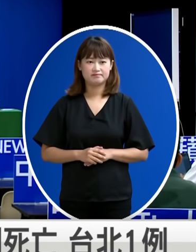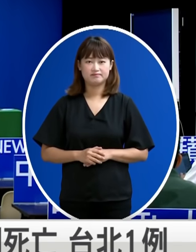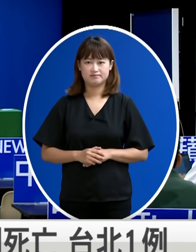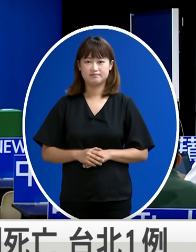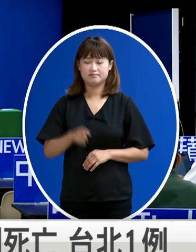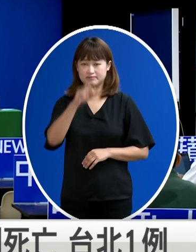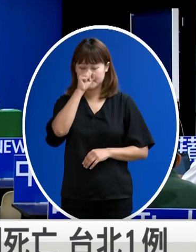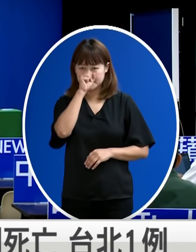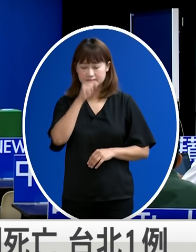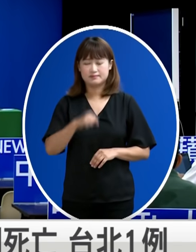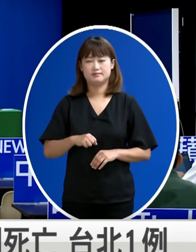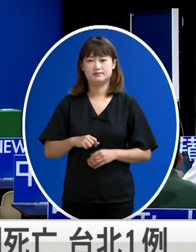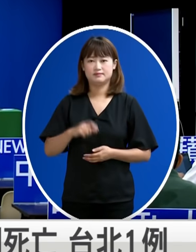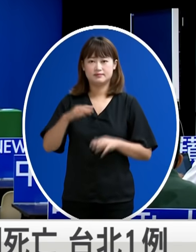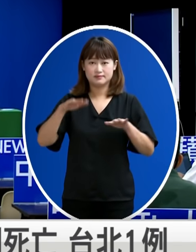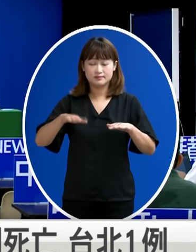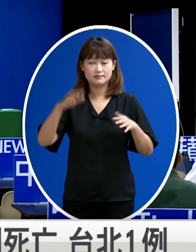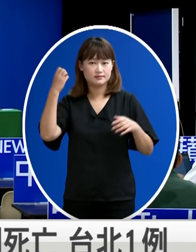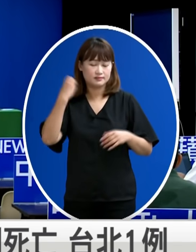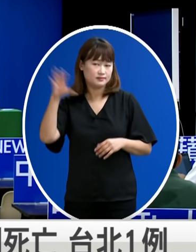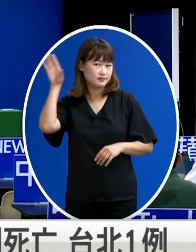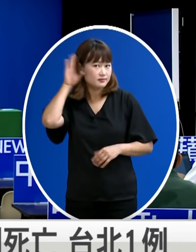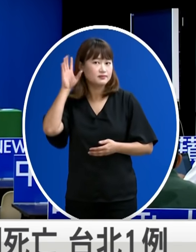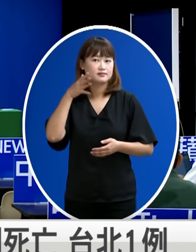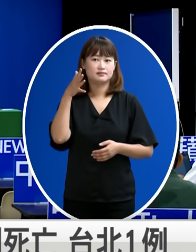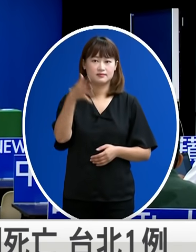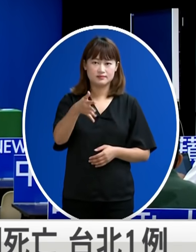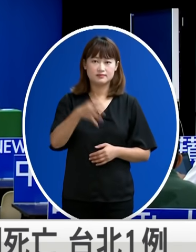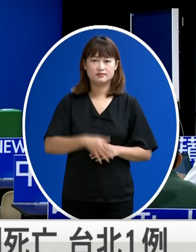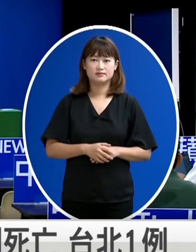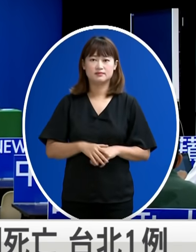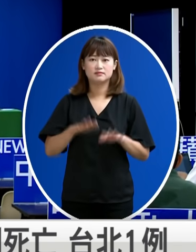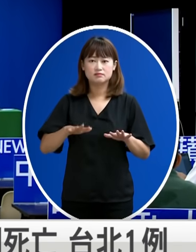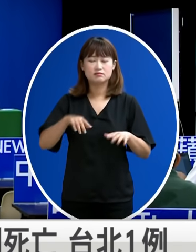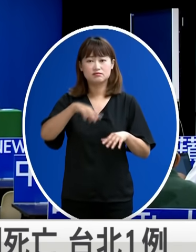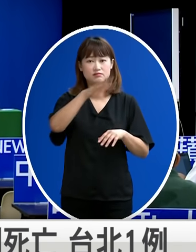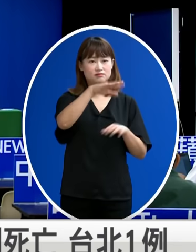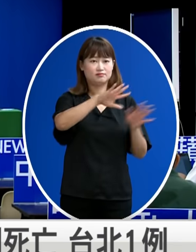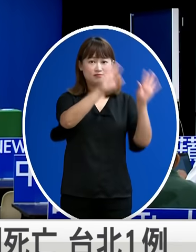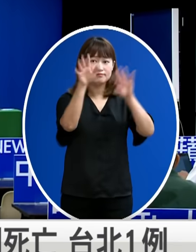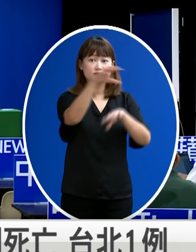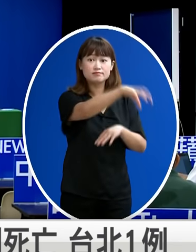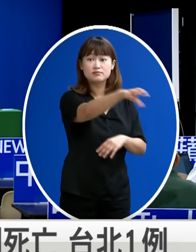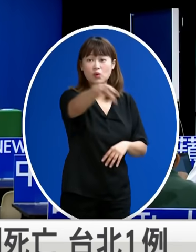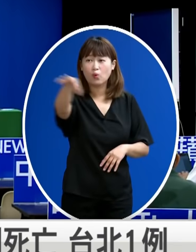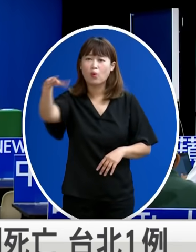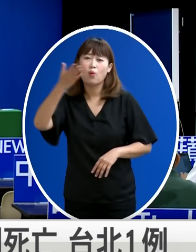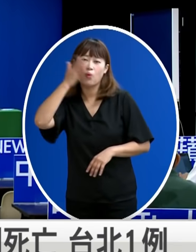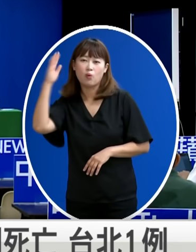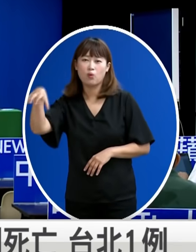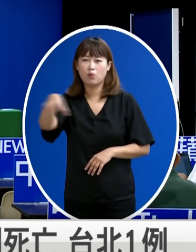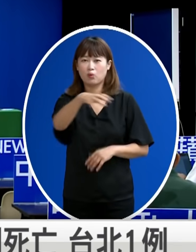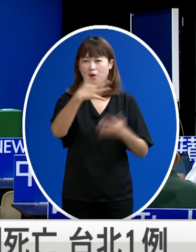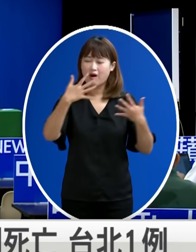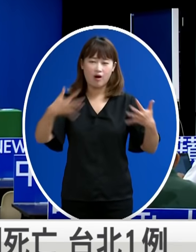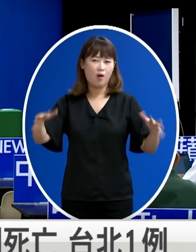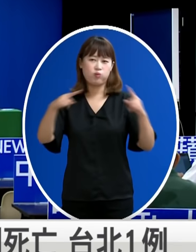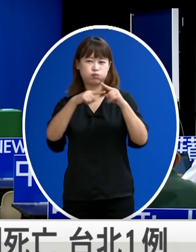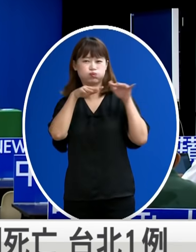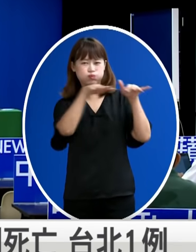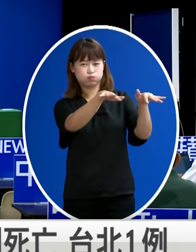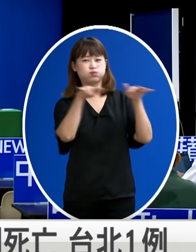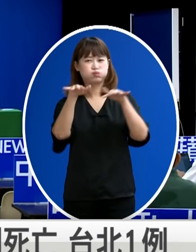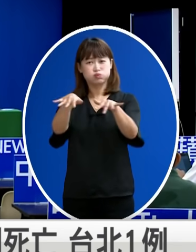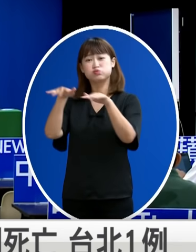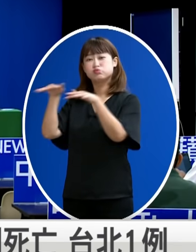所以刚好今日新闻提问因为今天早上其实在各大景点都看到就是有非常多的民众处有人潮聚